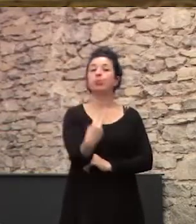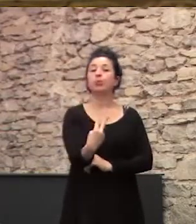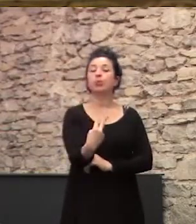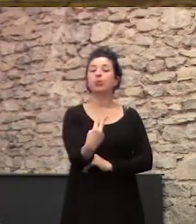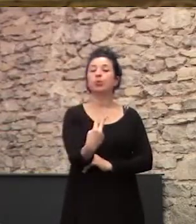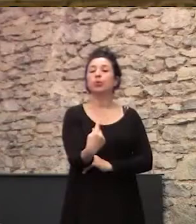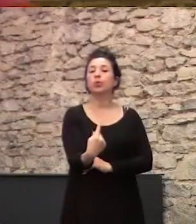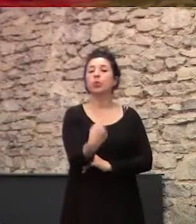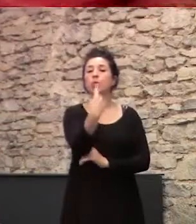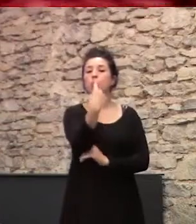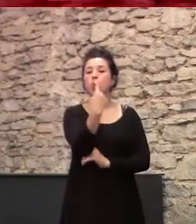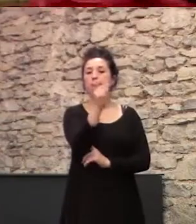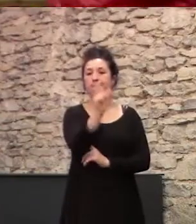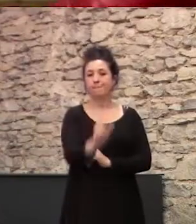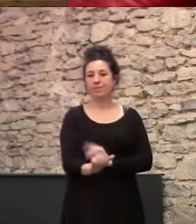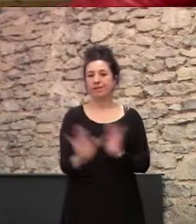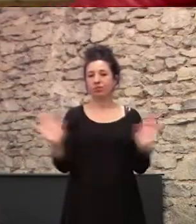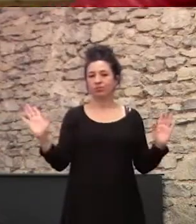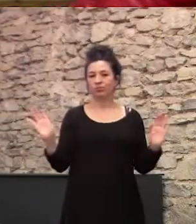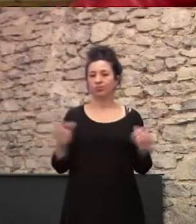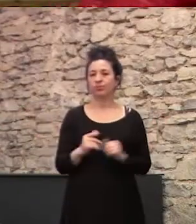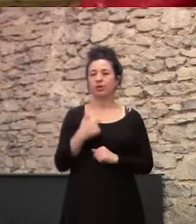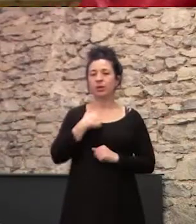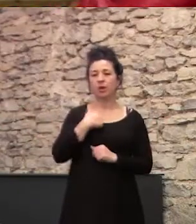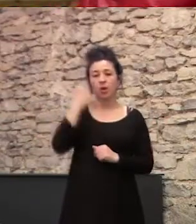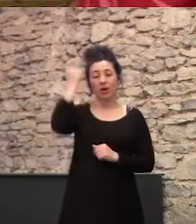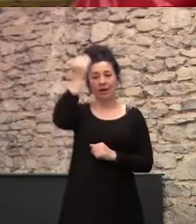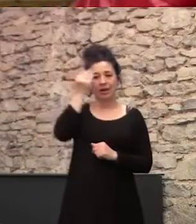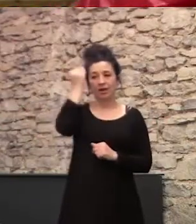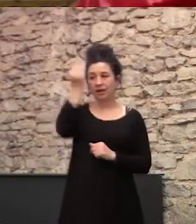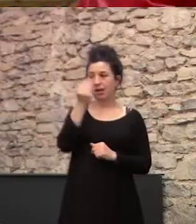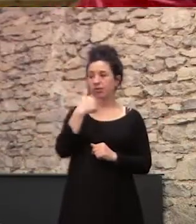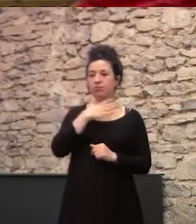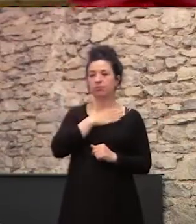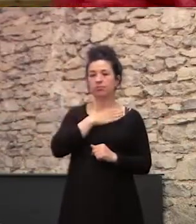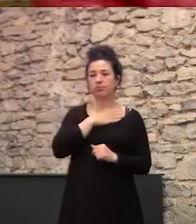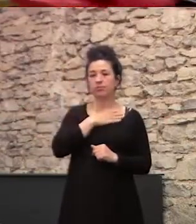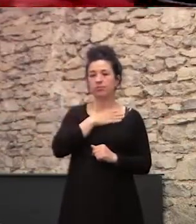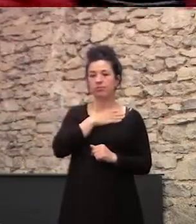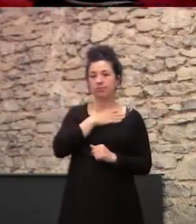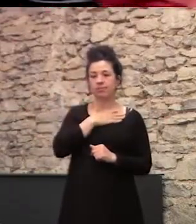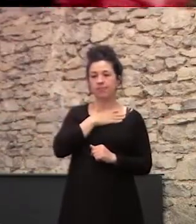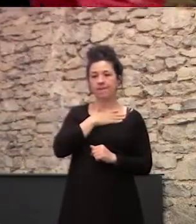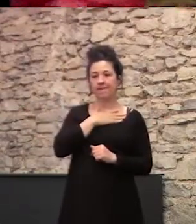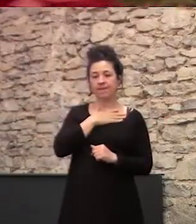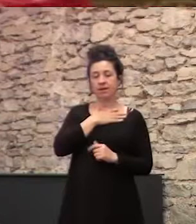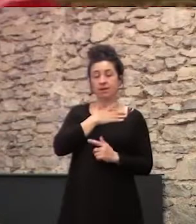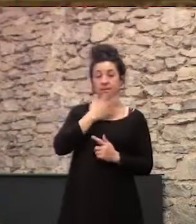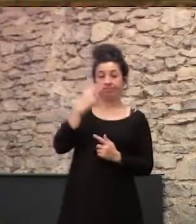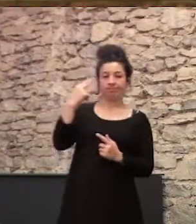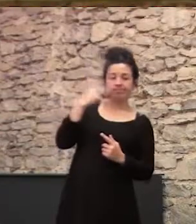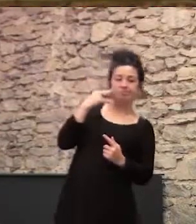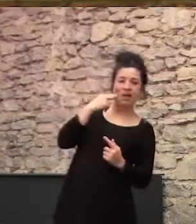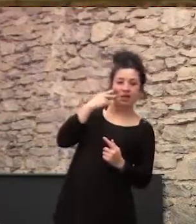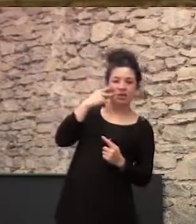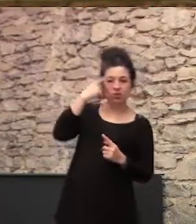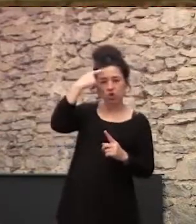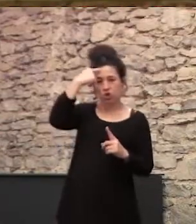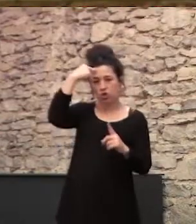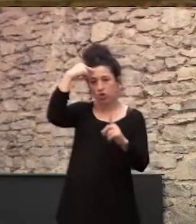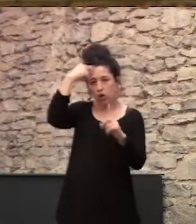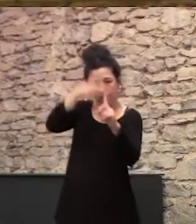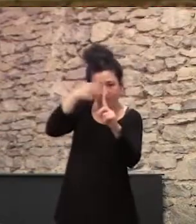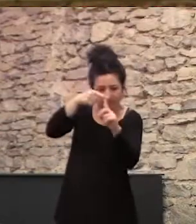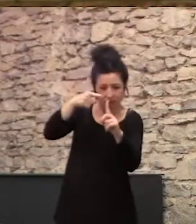Baina, nik uste dut, imaginatzen dut nire obsesioak eta nire filiak eta fobiak beti edukiko